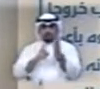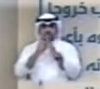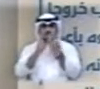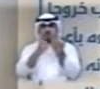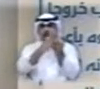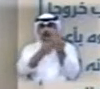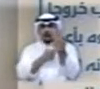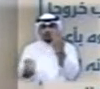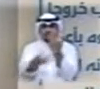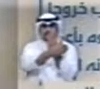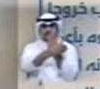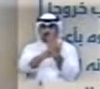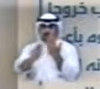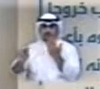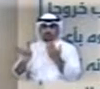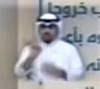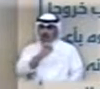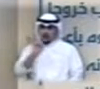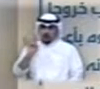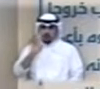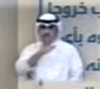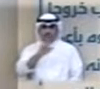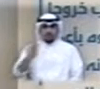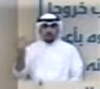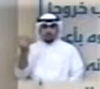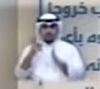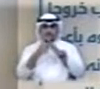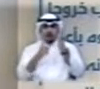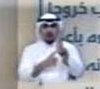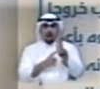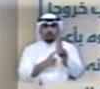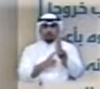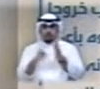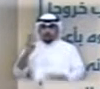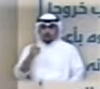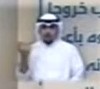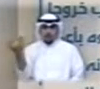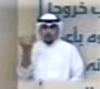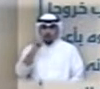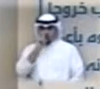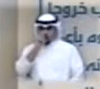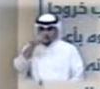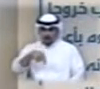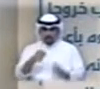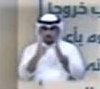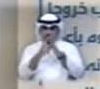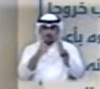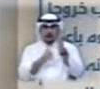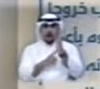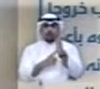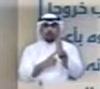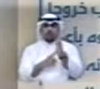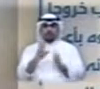مجال للقبول به أو التساهل إزاءه بأي حال من الأحوال، ويستوجب اتخاذ الإجراءات القانونية اللازمة